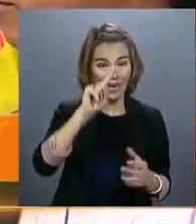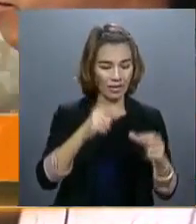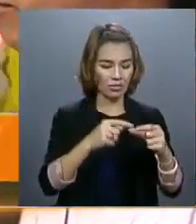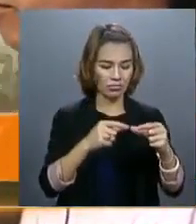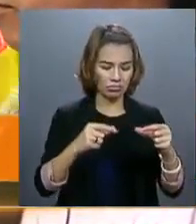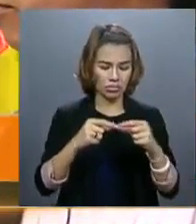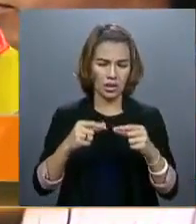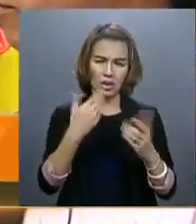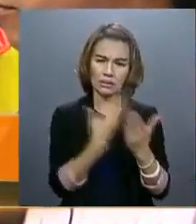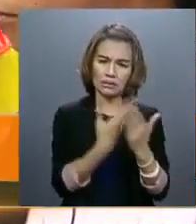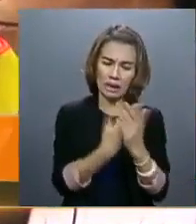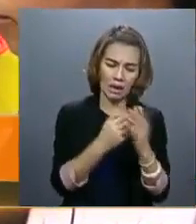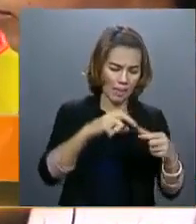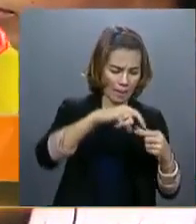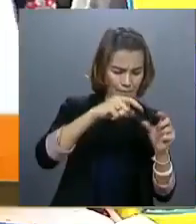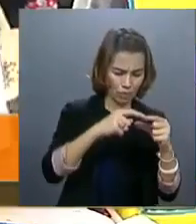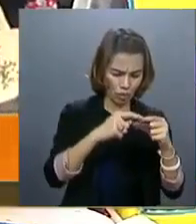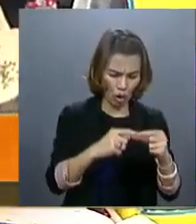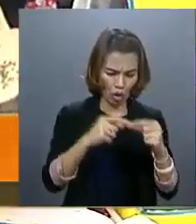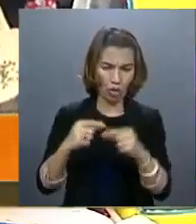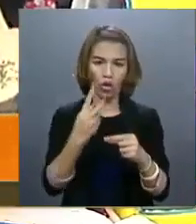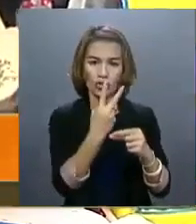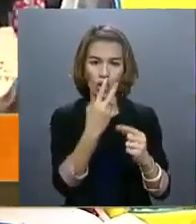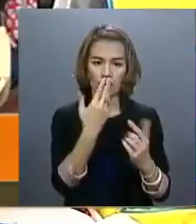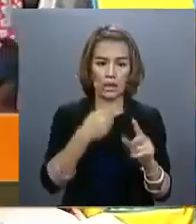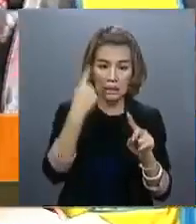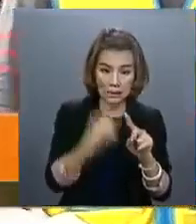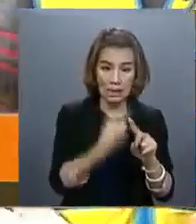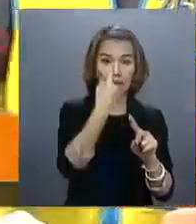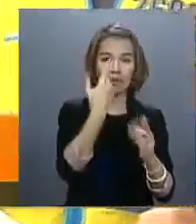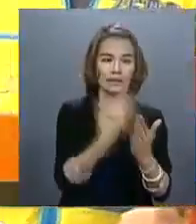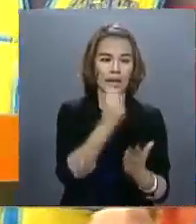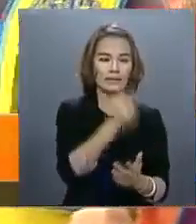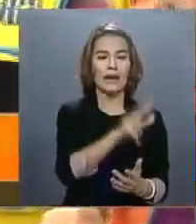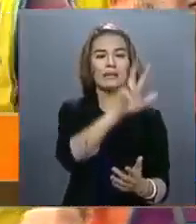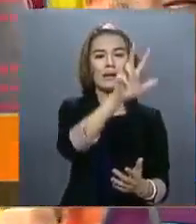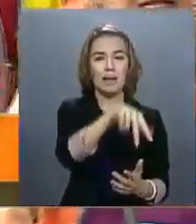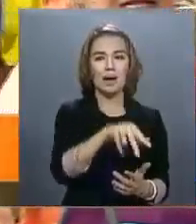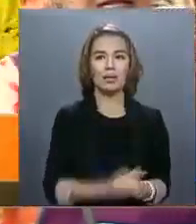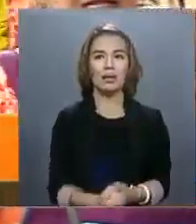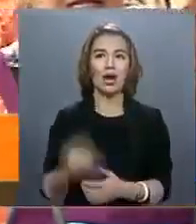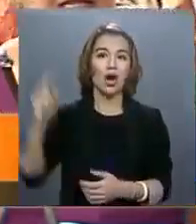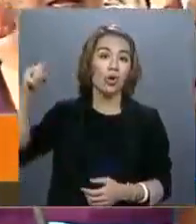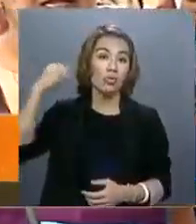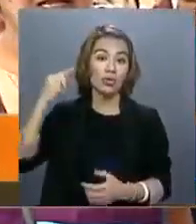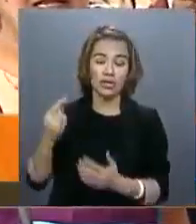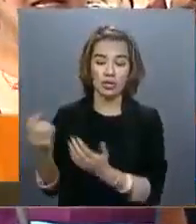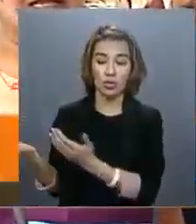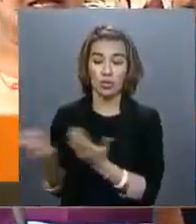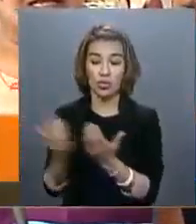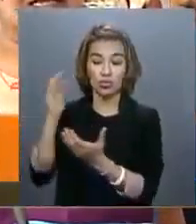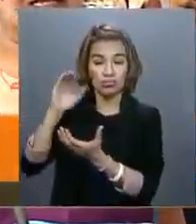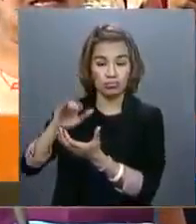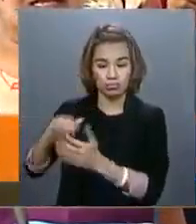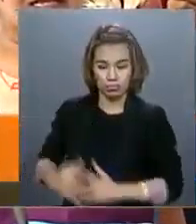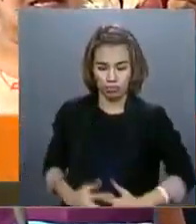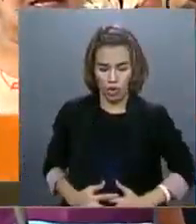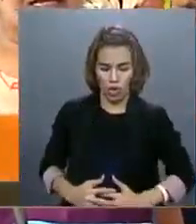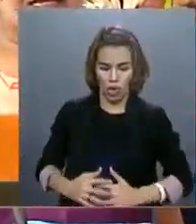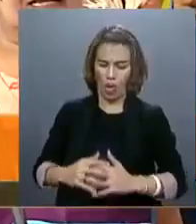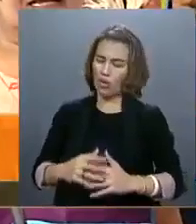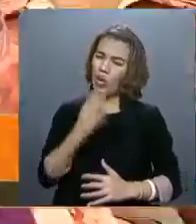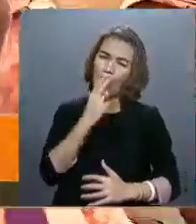ไม่ดีนายสิริวัฒน์แสงอินอาชีพขับรถจักรยานยนต์รับจ้างก็ยอมรับว่าเริ่มสูบบุหรี่ตั้งแต่อายุ